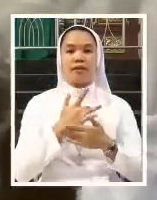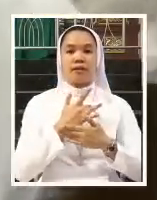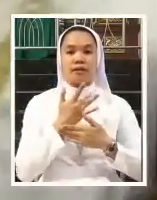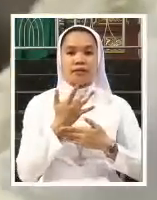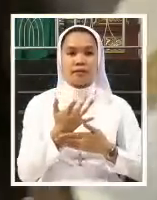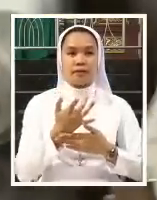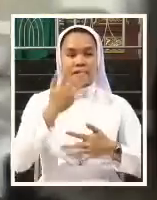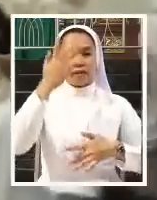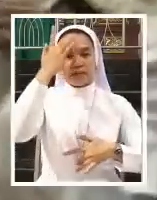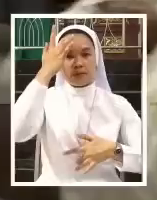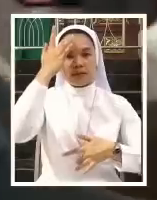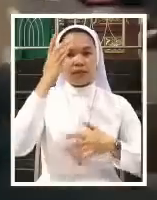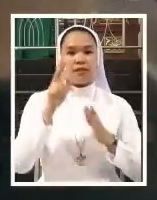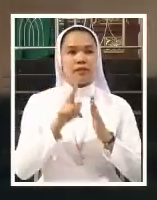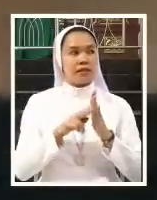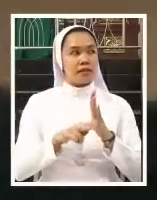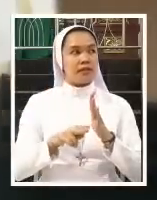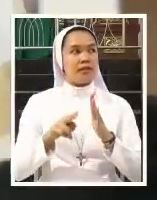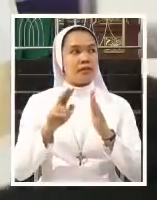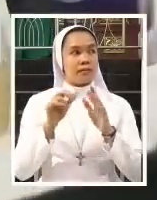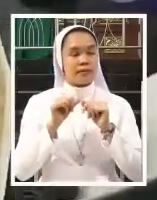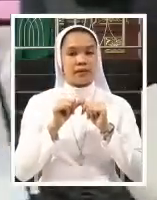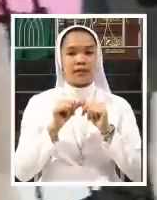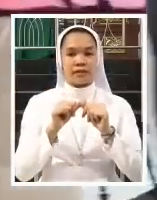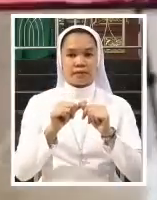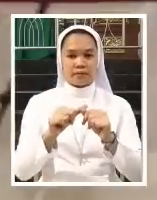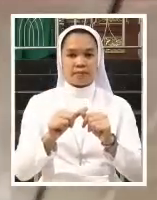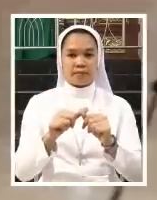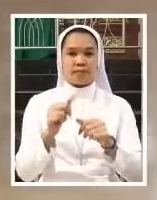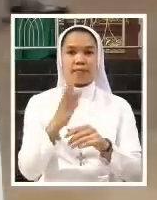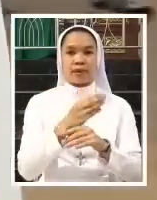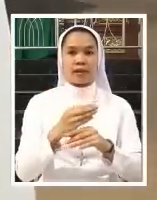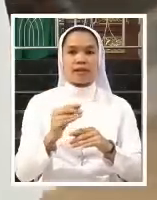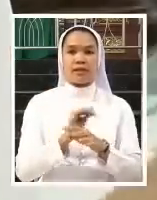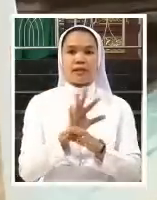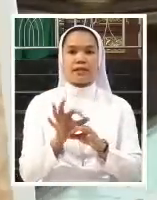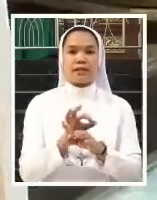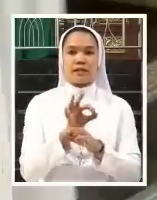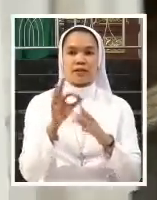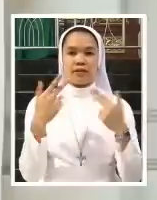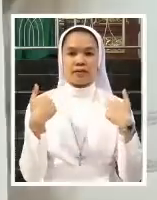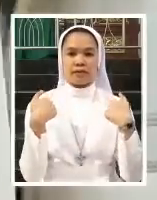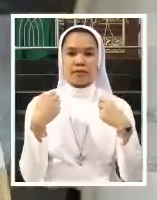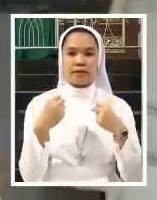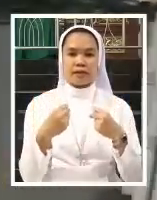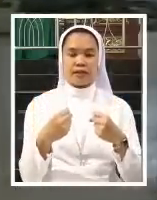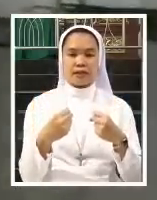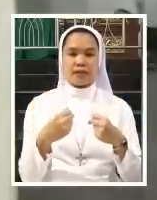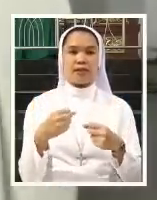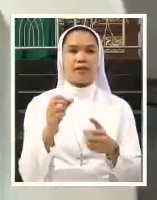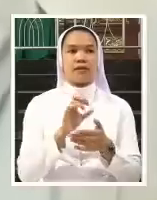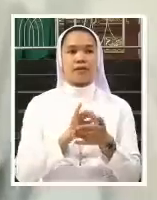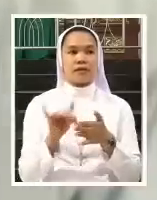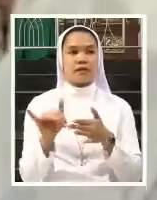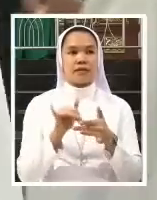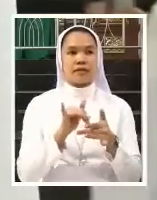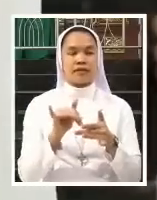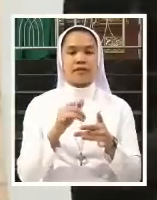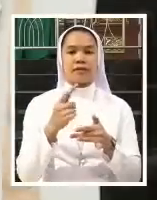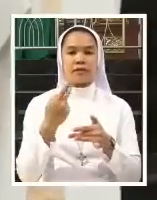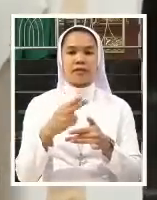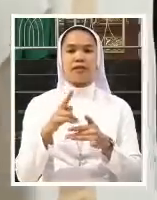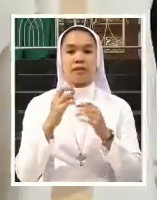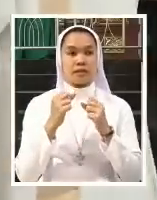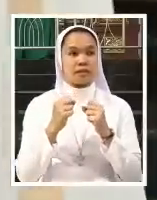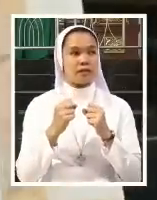may helang nin kaginhawahan sa hawak asin kalag. Siring man tinatawan sindanin